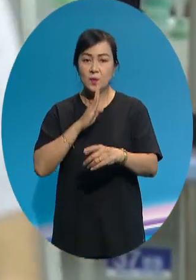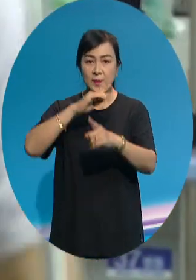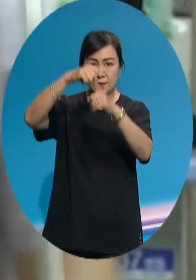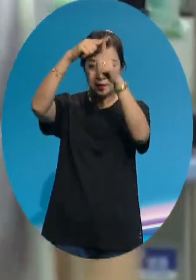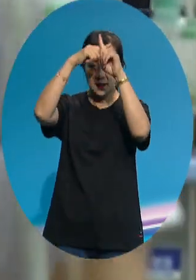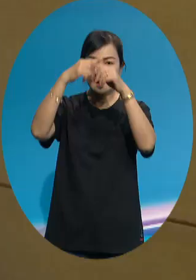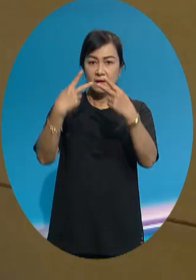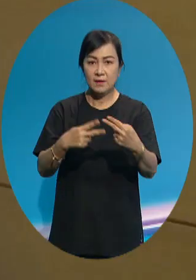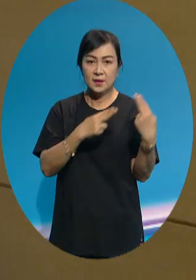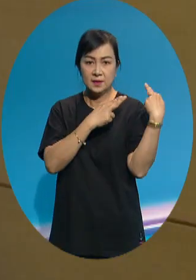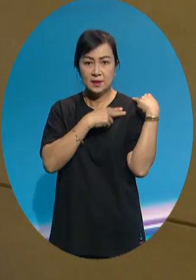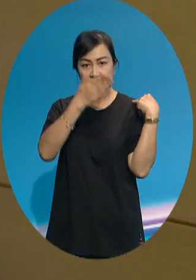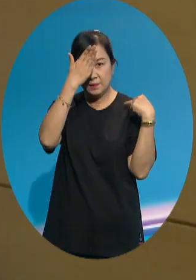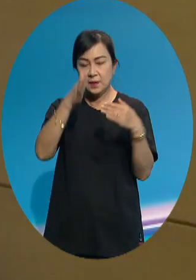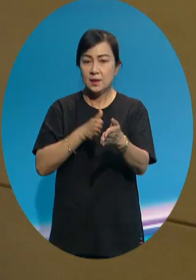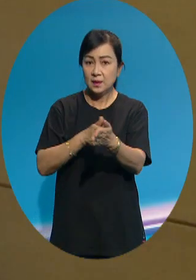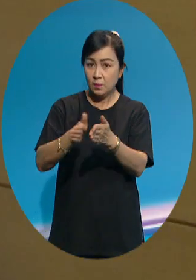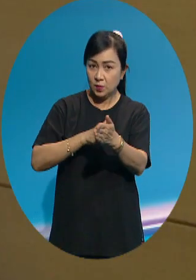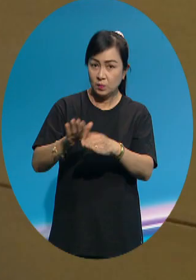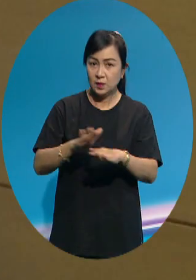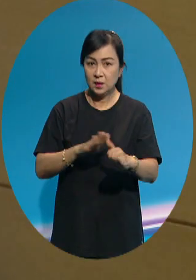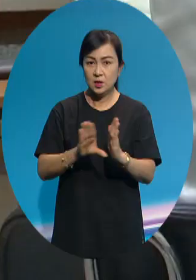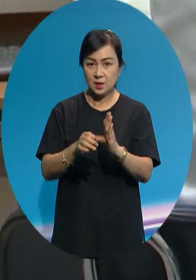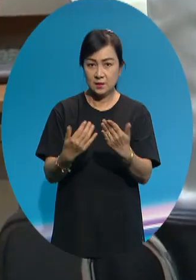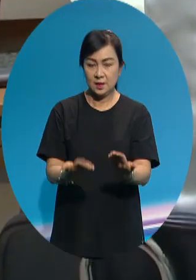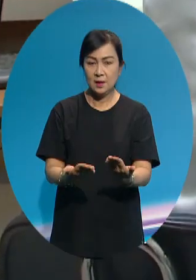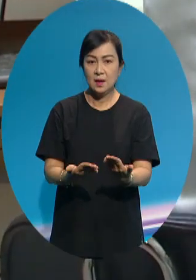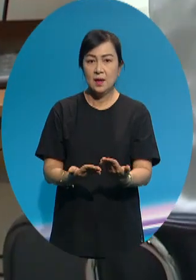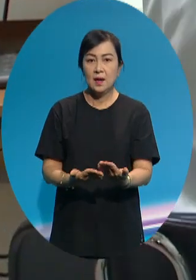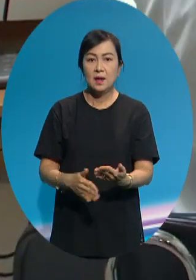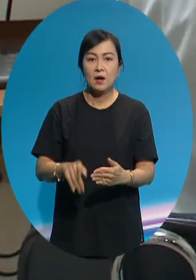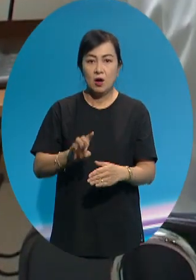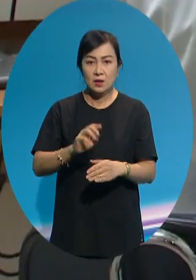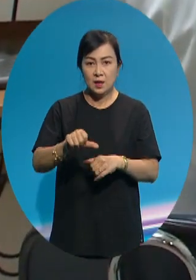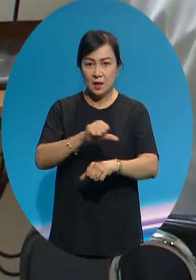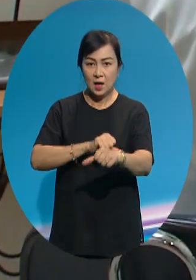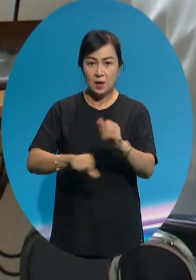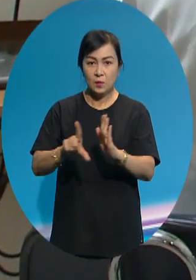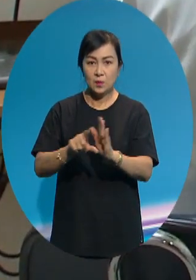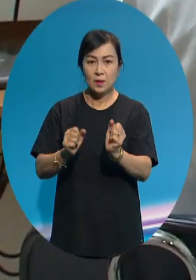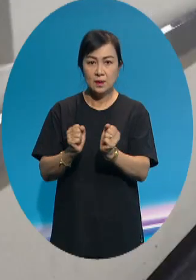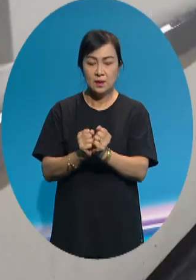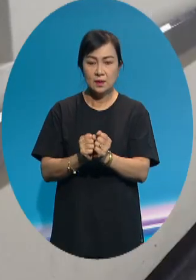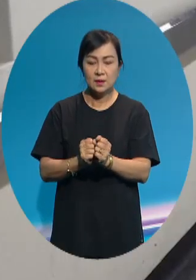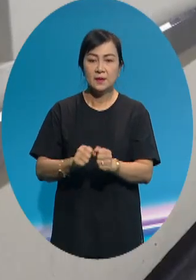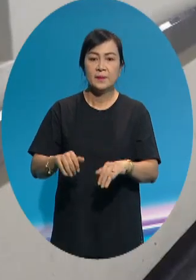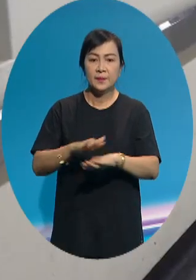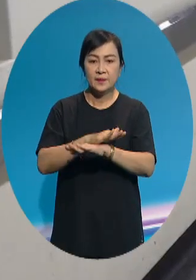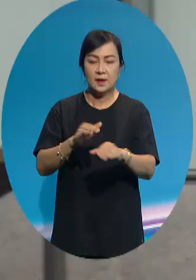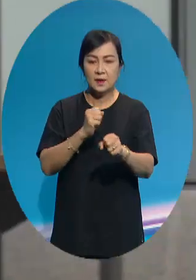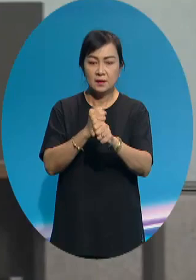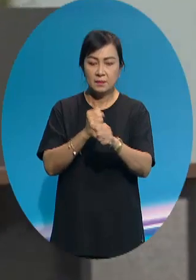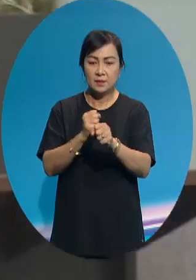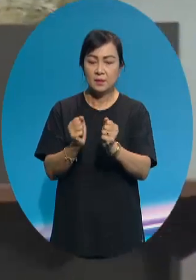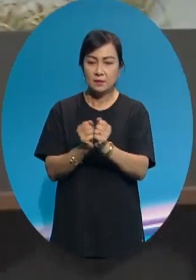sĩ dù vậy nhà chức trách cho biết sẽ tiếp tục thực thi chính sách này và có thể sẽ thực thi hành động pháp lý đối với tình trạng nghỉ Diệt